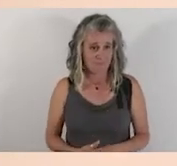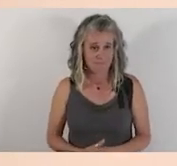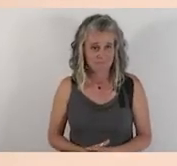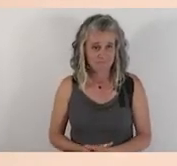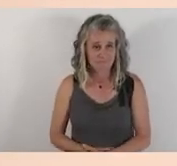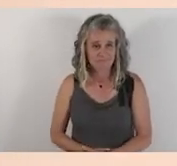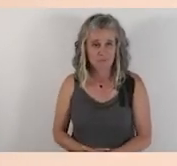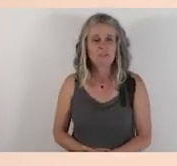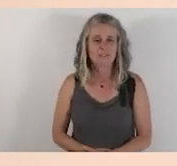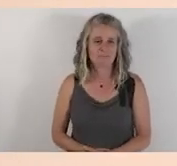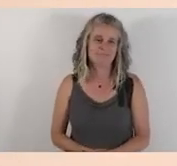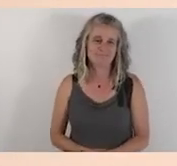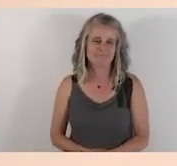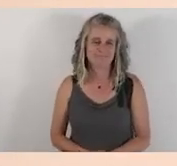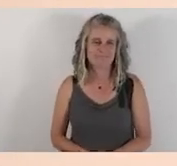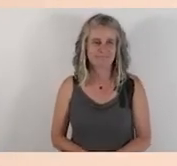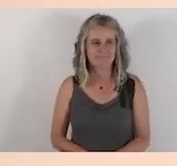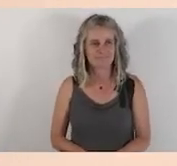D'accord.